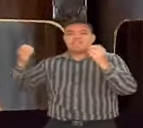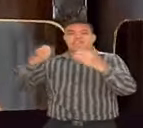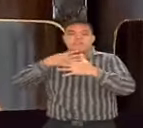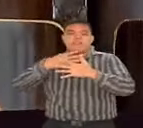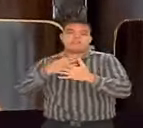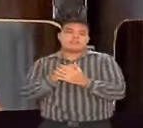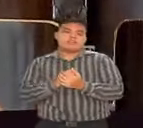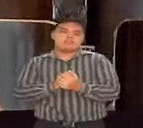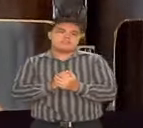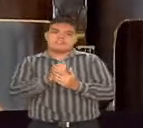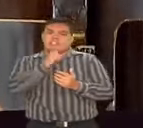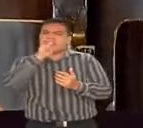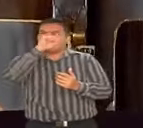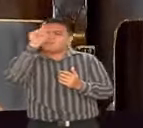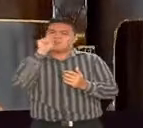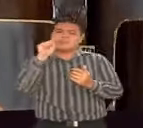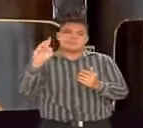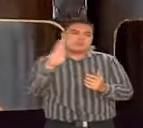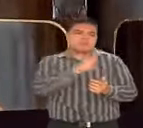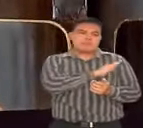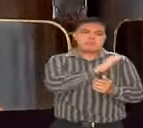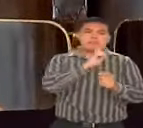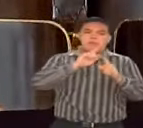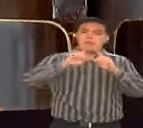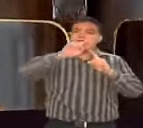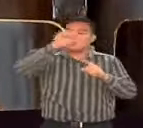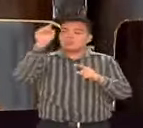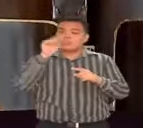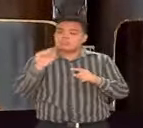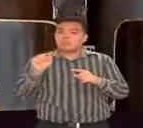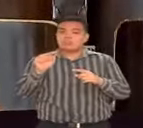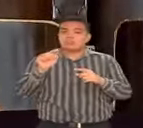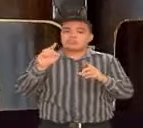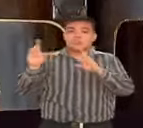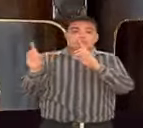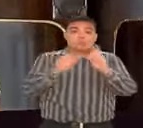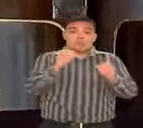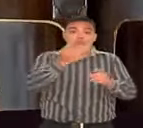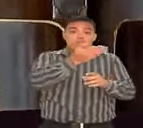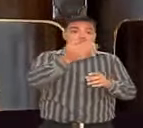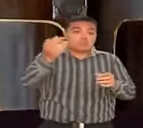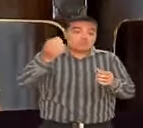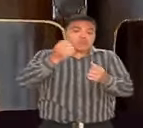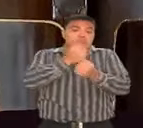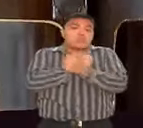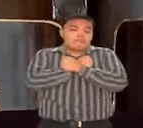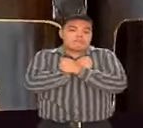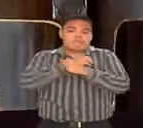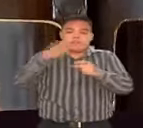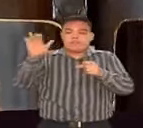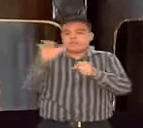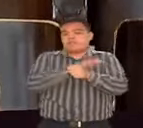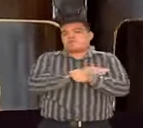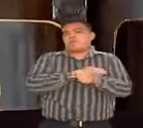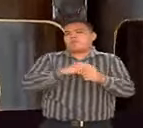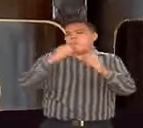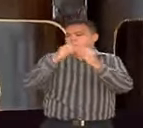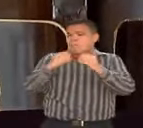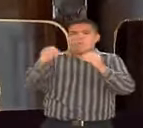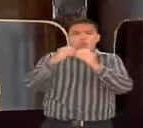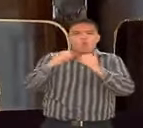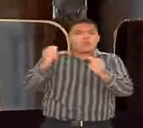if we are brave enough, but the question is, do we love enough? the more we